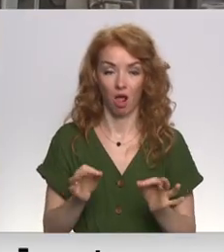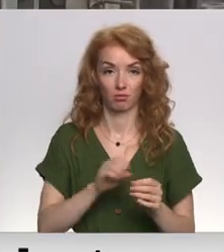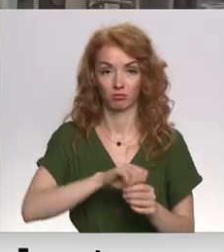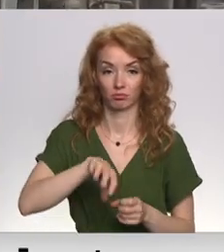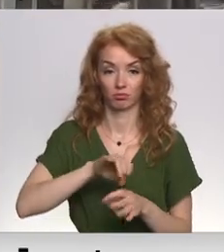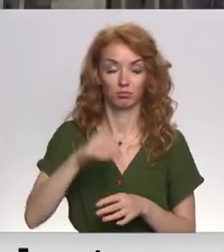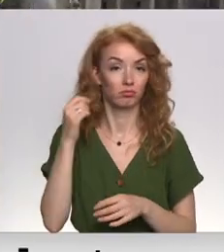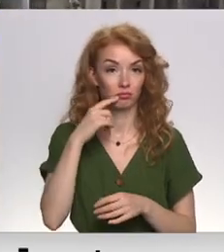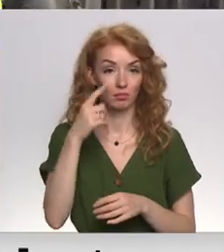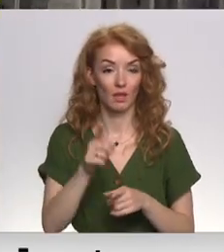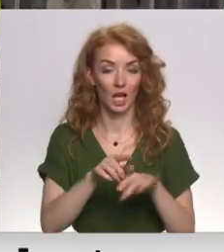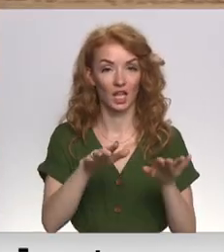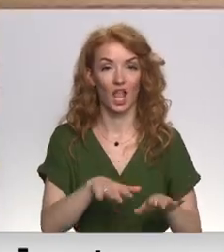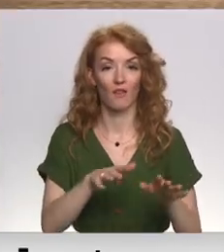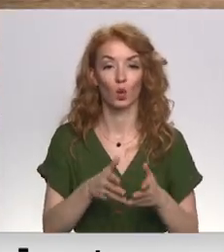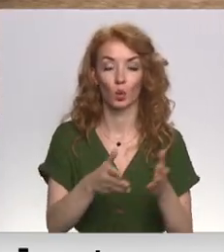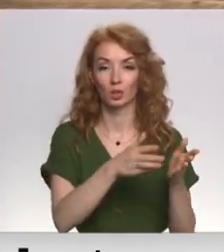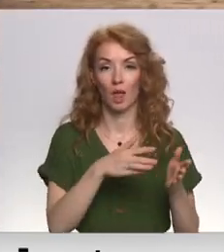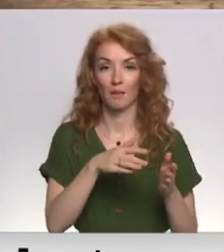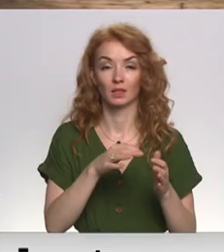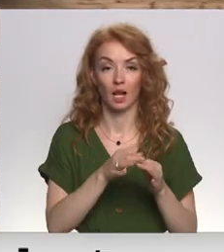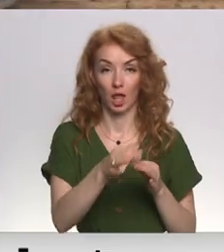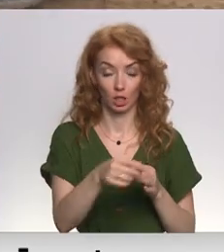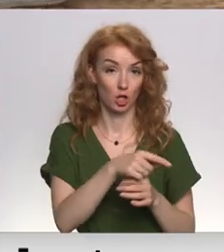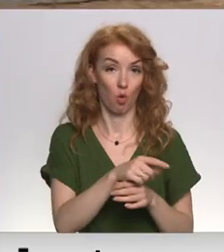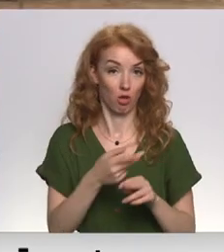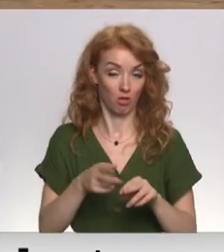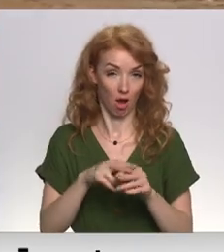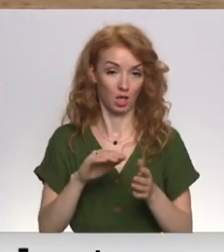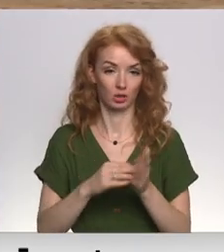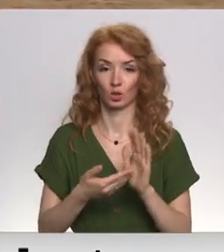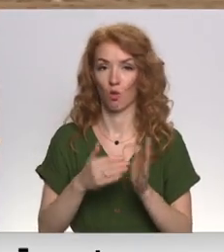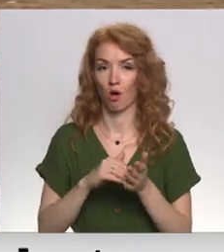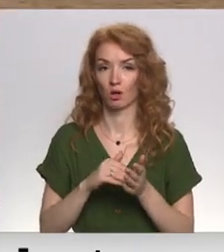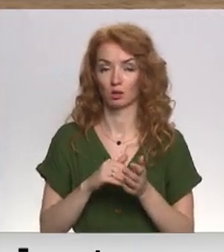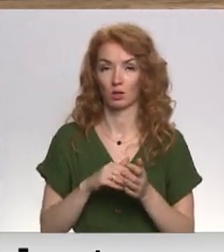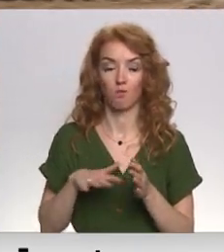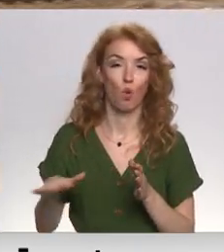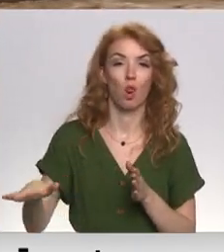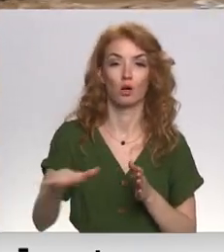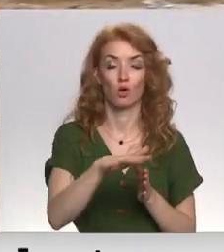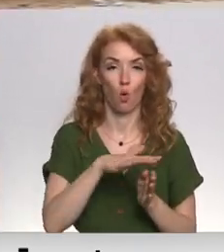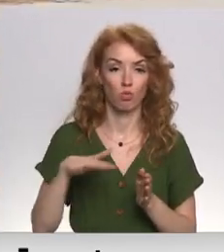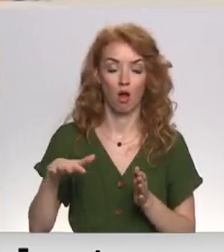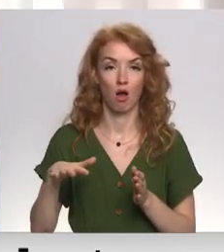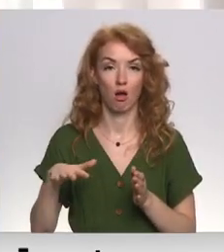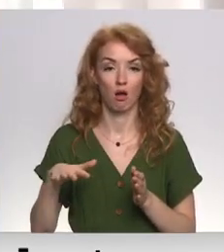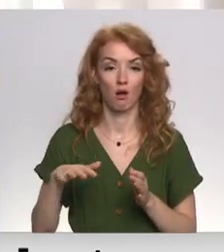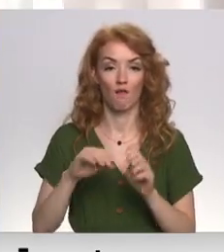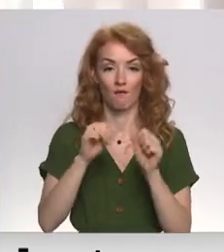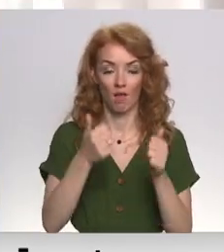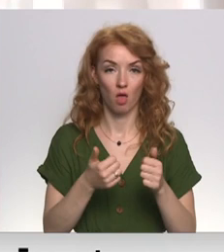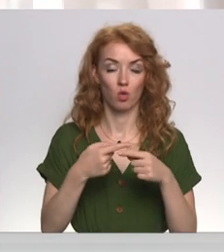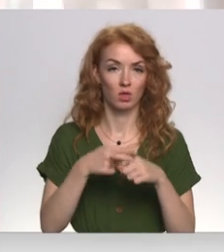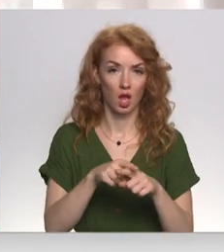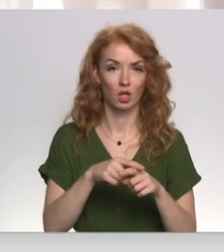Konkrēti, teiksim, arī Dienvidkurzemes reģionā mēs redzējām tieši šādu situāciju, kad poligonā tiek veidot iekārta